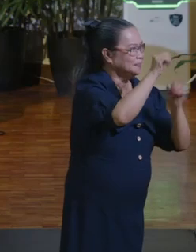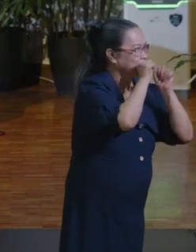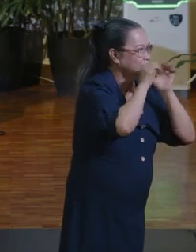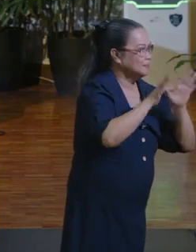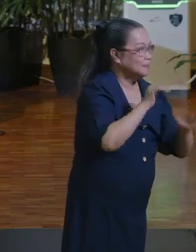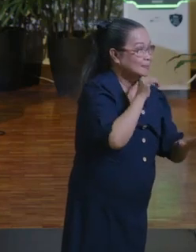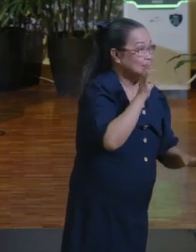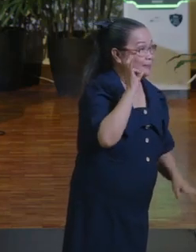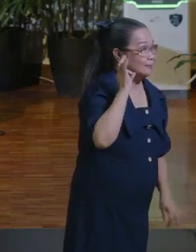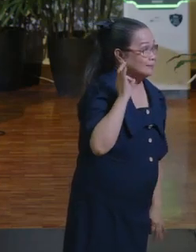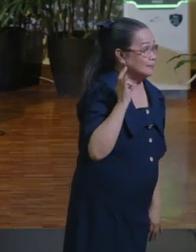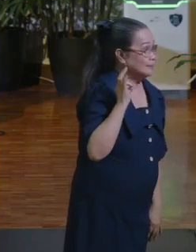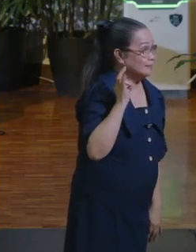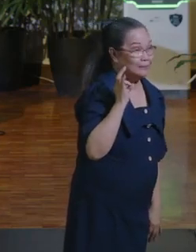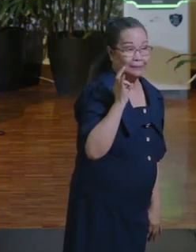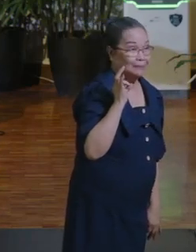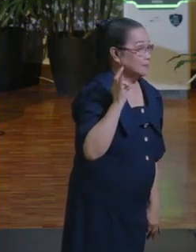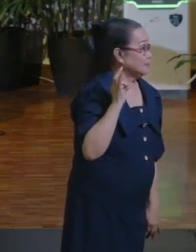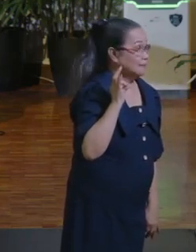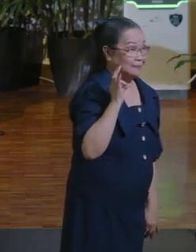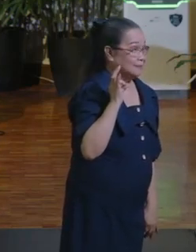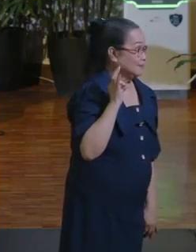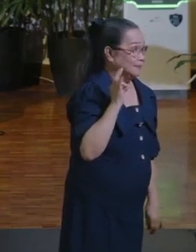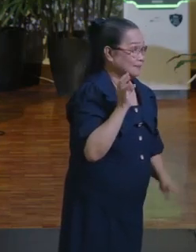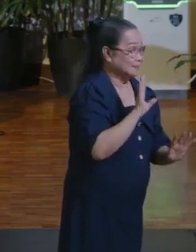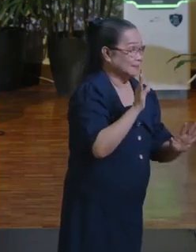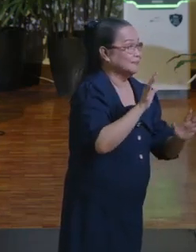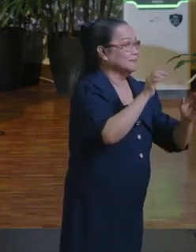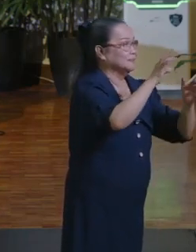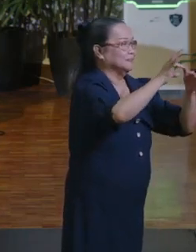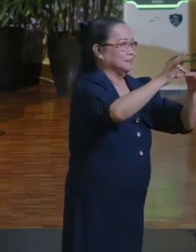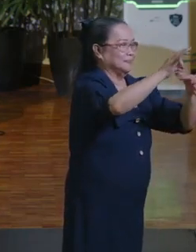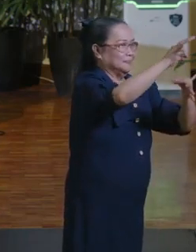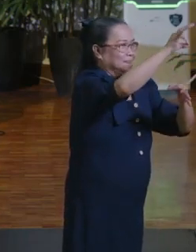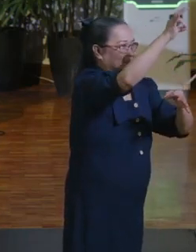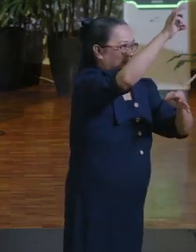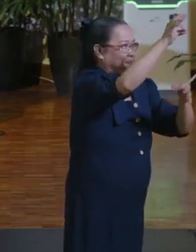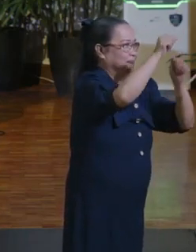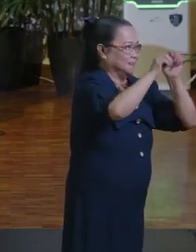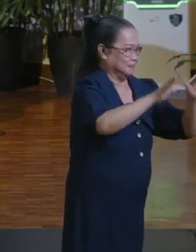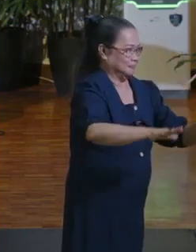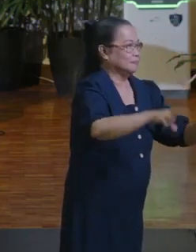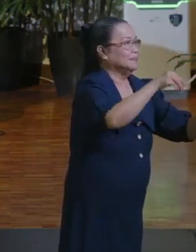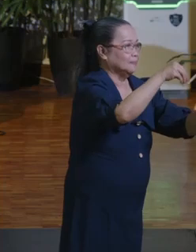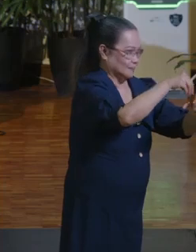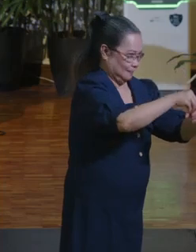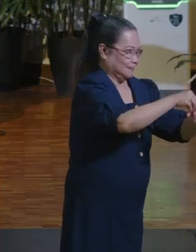blessings na ating tinatanggap if we are in Christ.